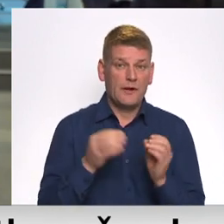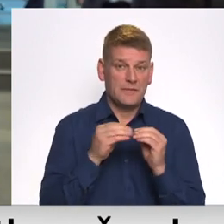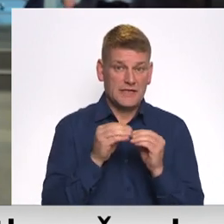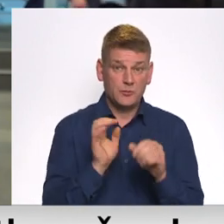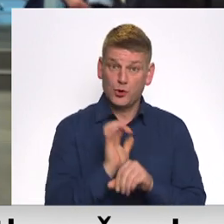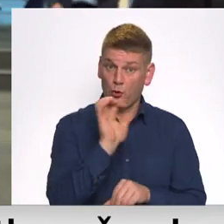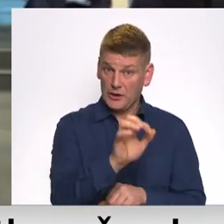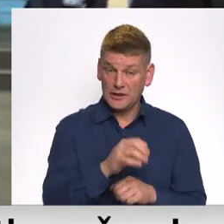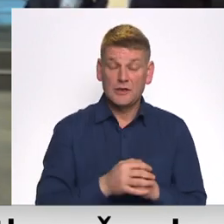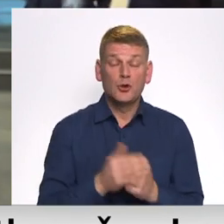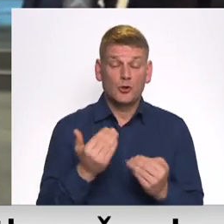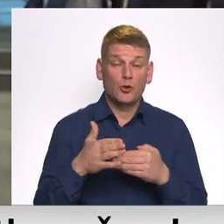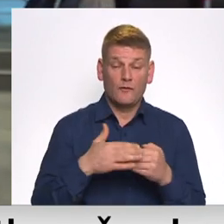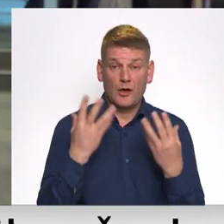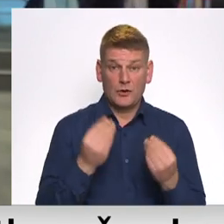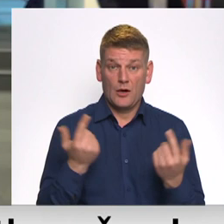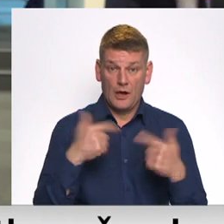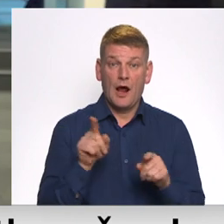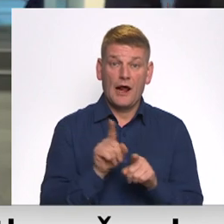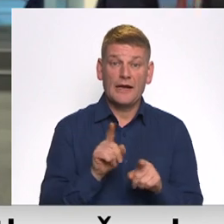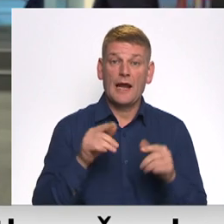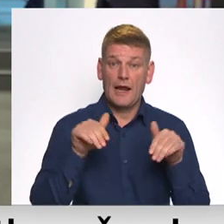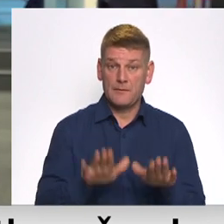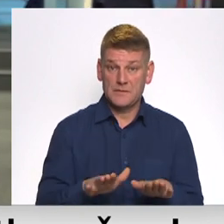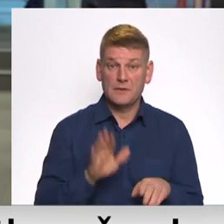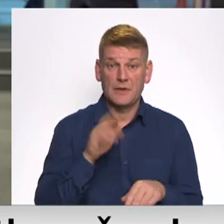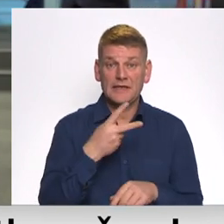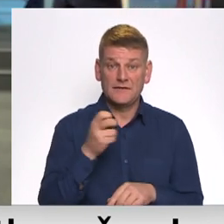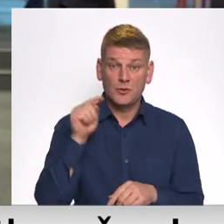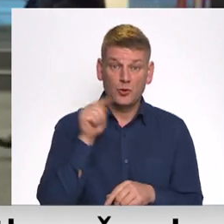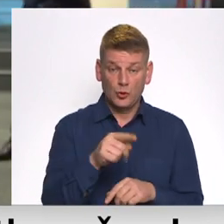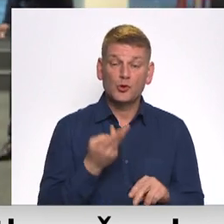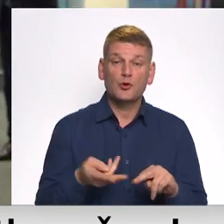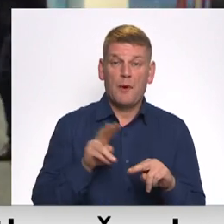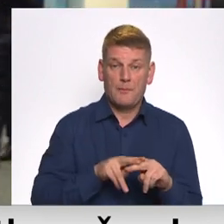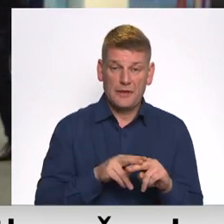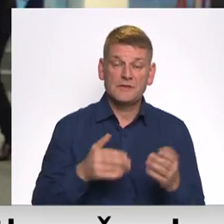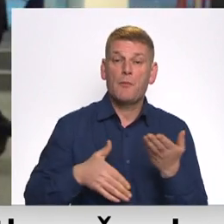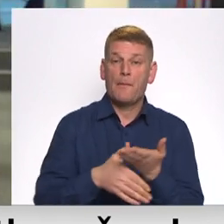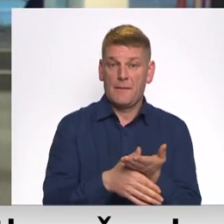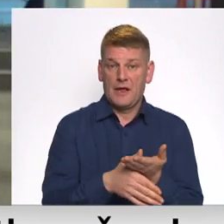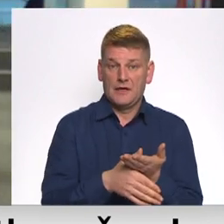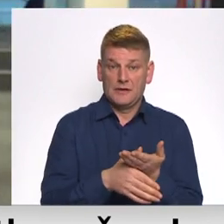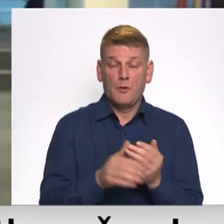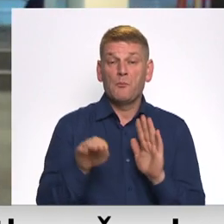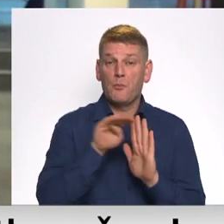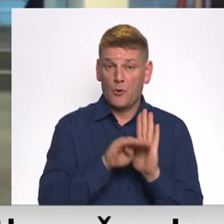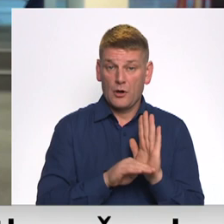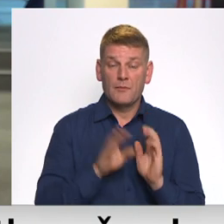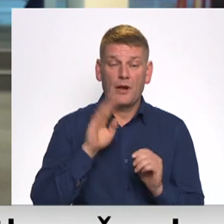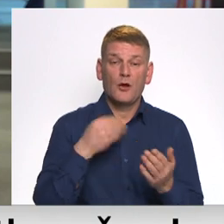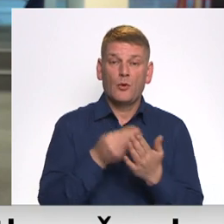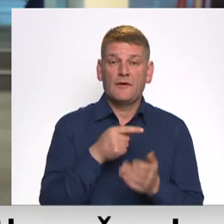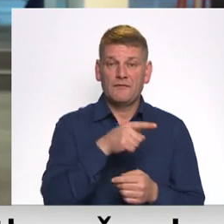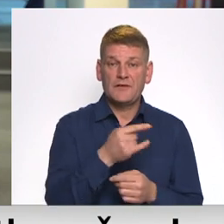šodienas tuvāko dienu laikā tiks arī lemts par 200 tūkstošu papildus palīdzības programmu, lai nopirktu